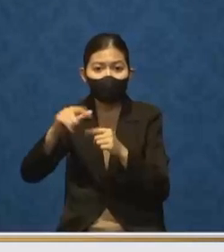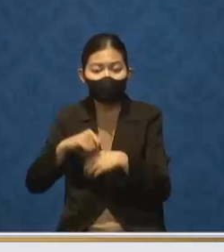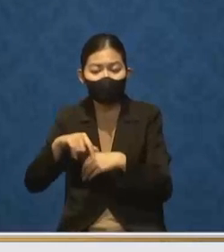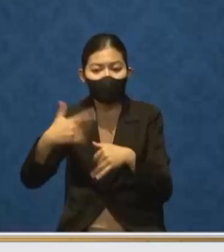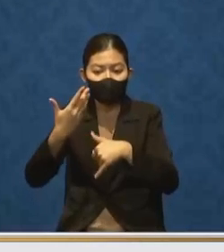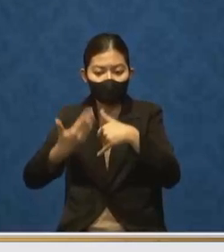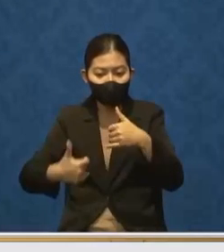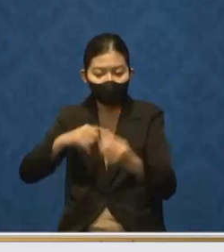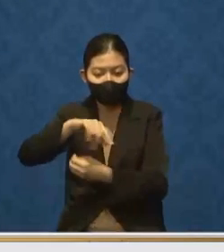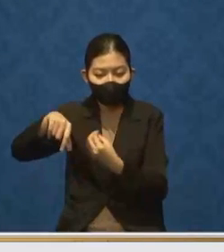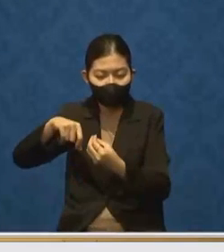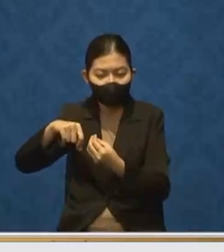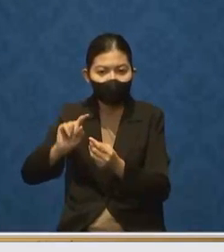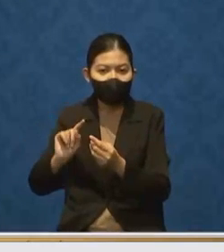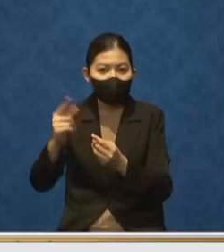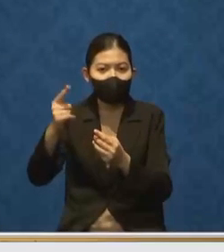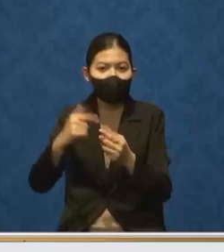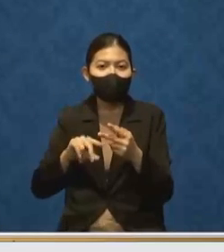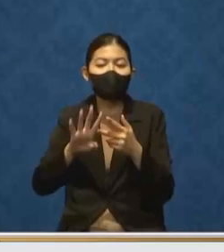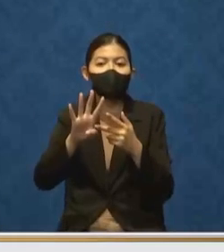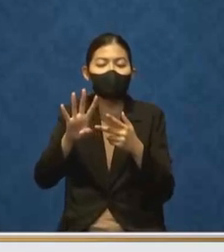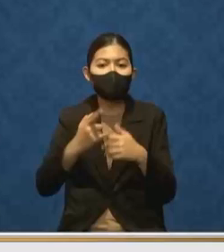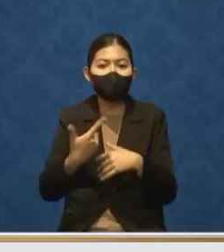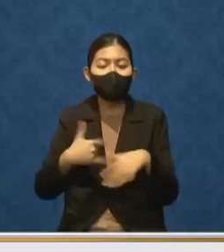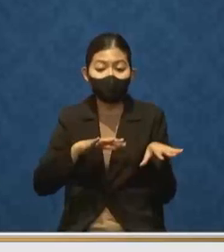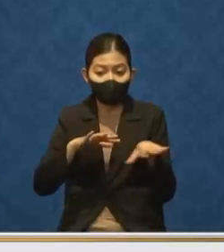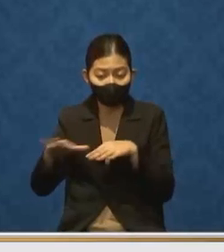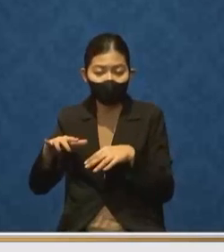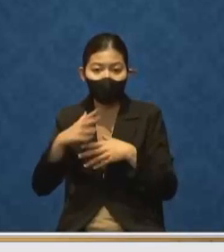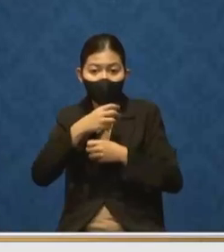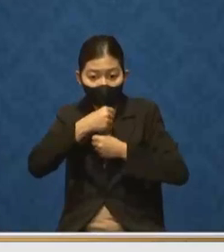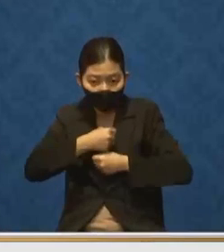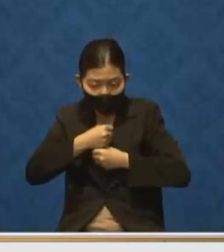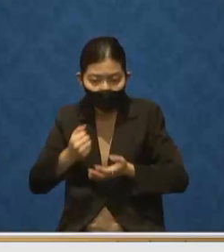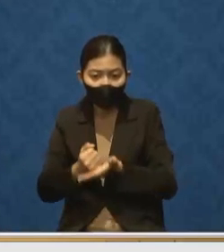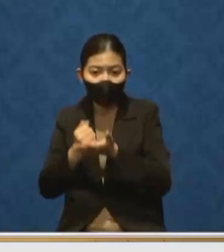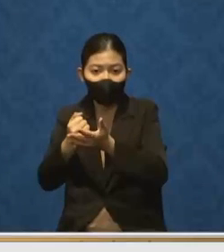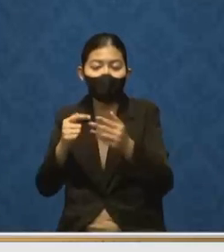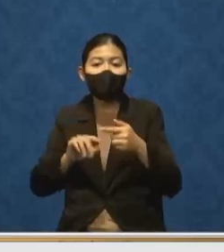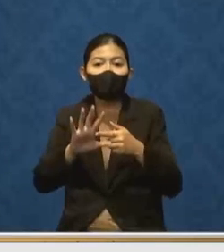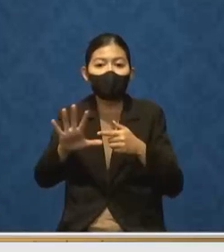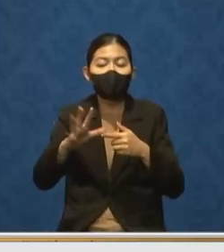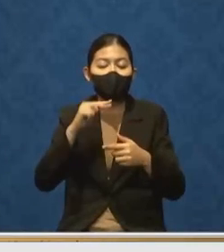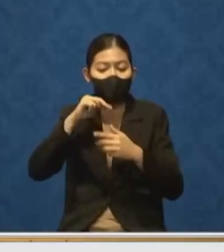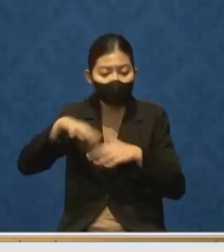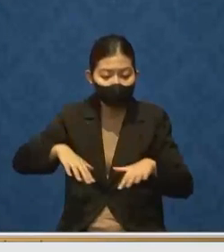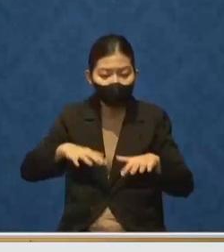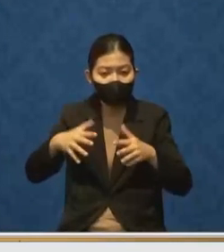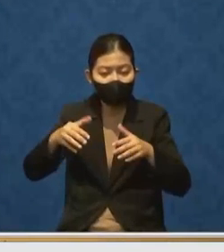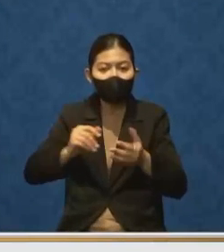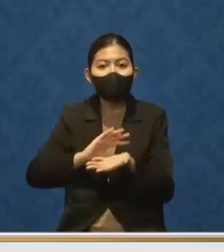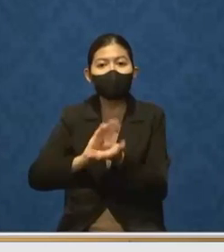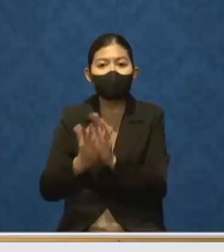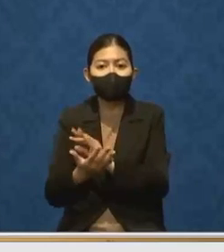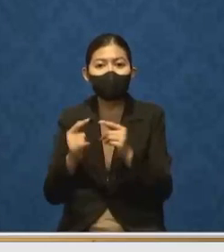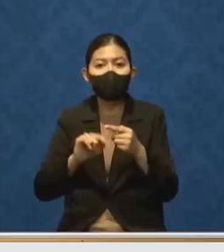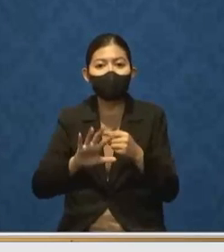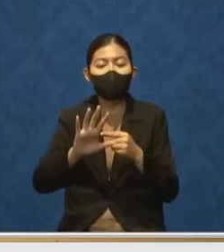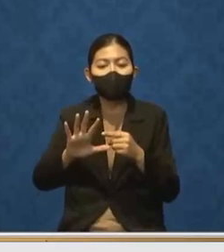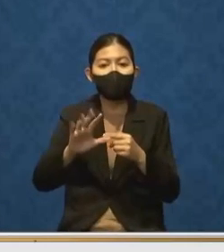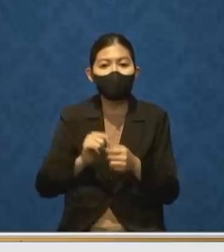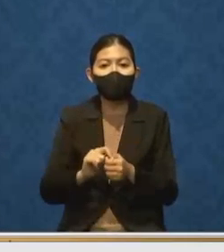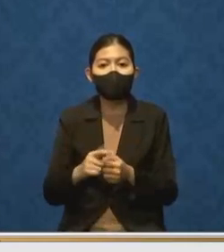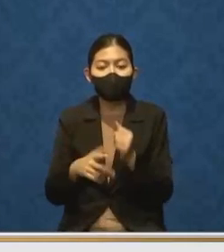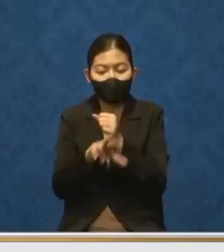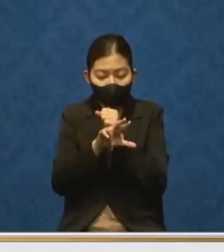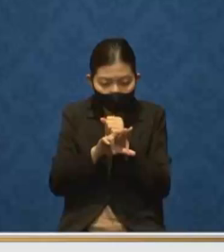อบ 4. เตรียมความพร้อมเพื่อรองรับสังคมสูงวัย 5. บริหารจัดการทรัพยากรน้ำ 6.ป้องกันปรับปรามบำบัดรักษาผู้ติด